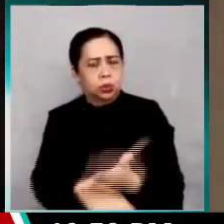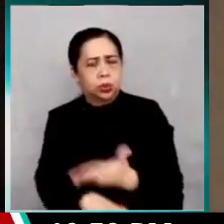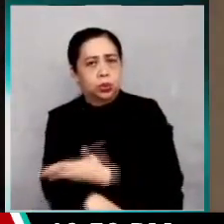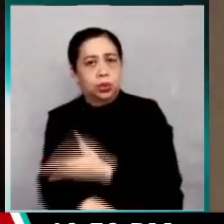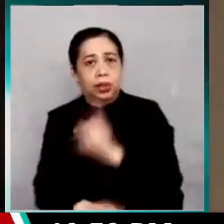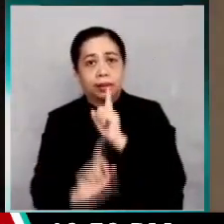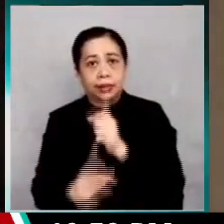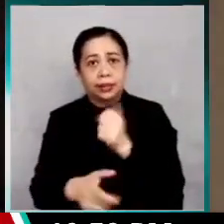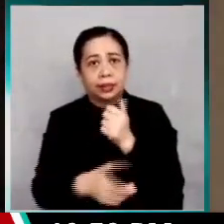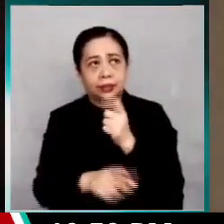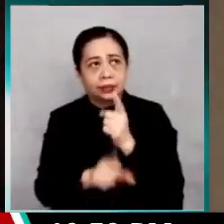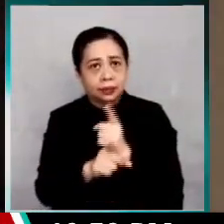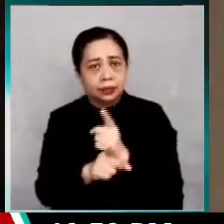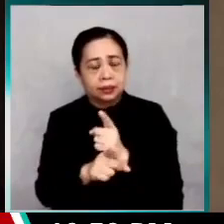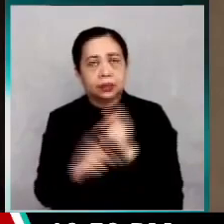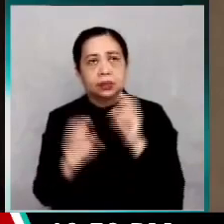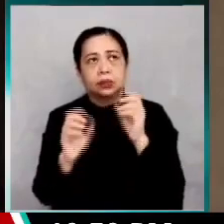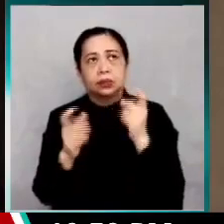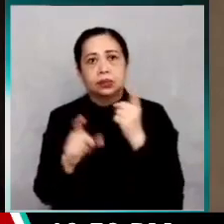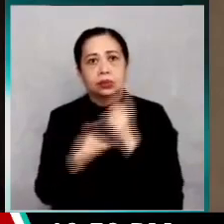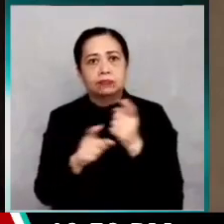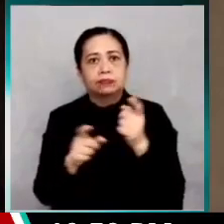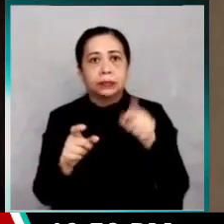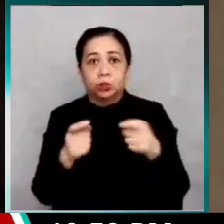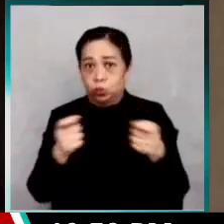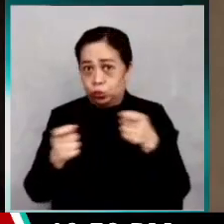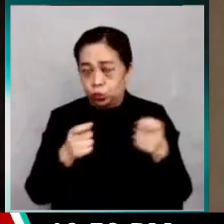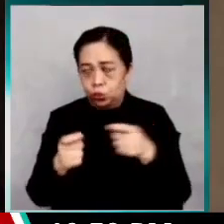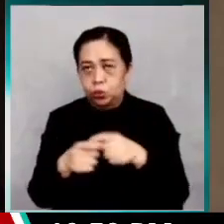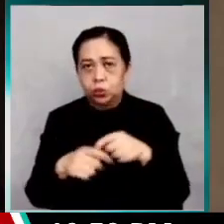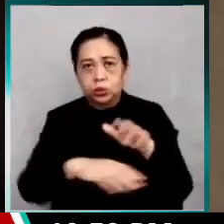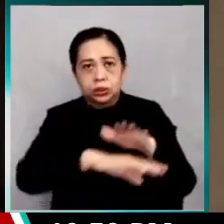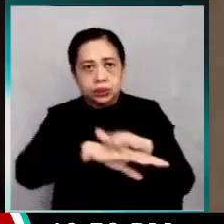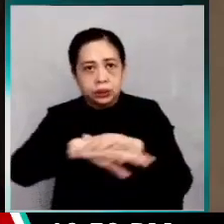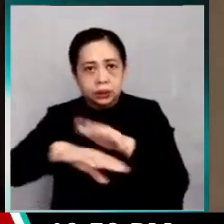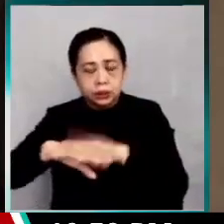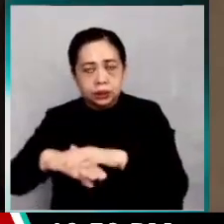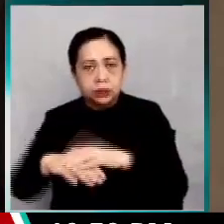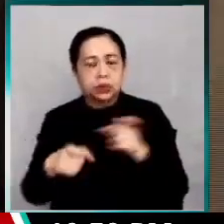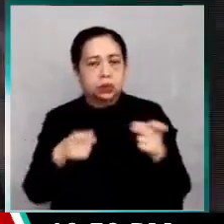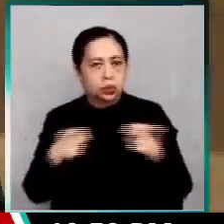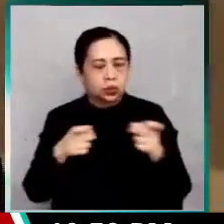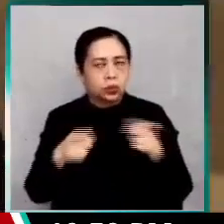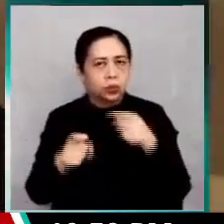put in regulations that we can control this in a